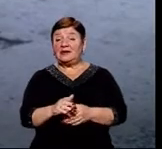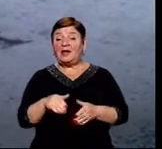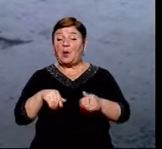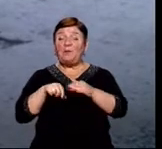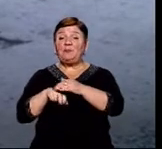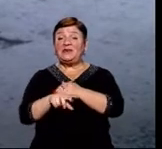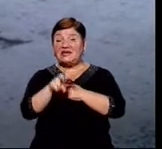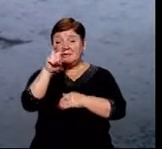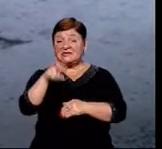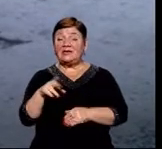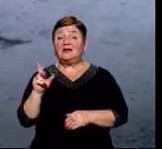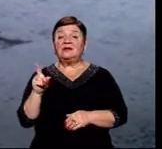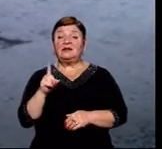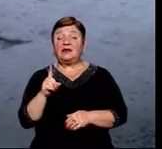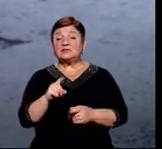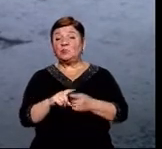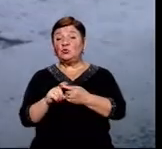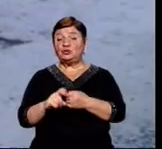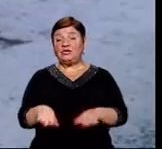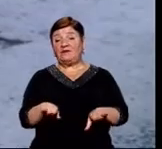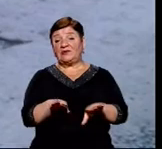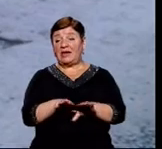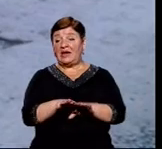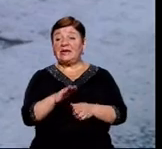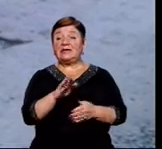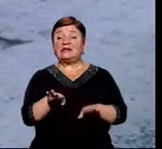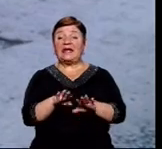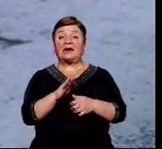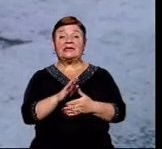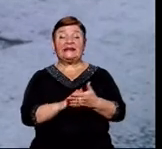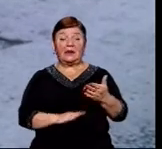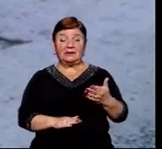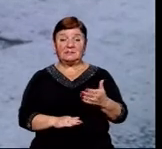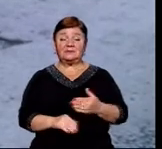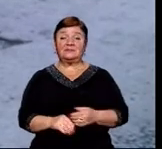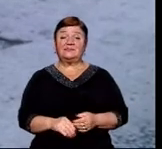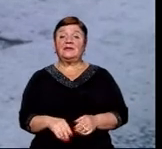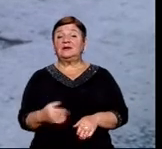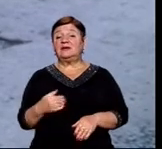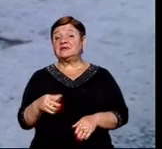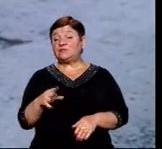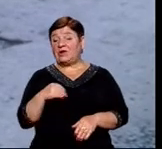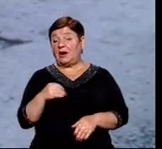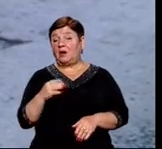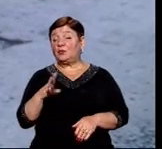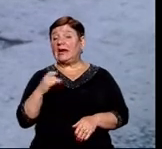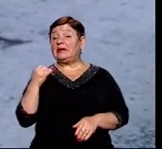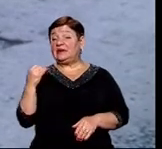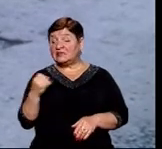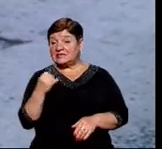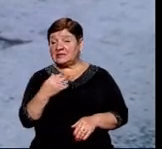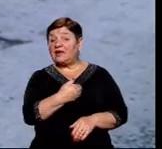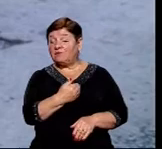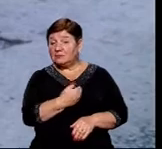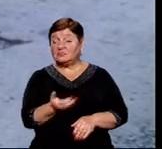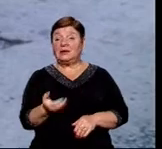Незалежно від того, що отримаємо якусь команду і так далі, да, на своя ініціатива була, так як в